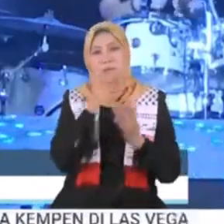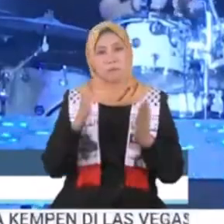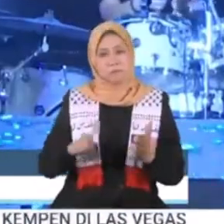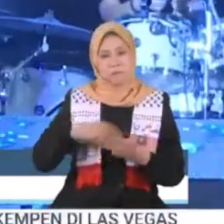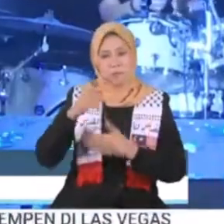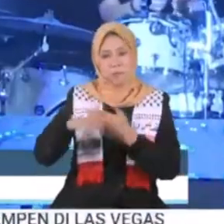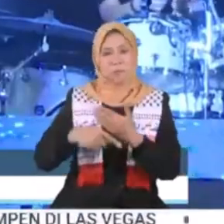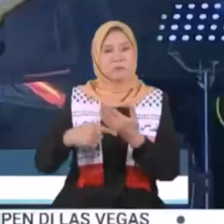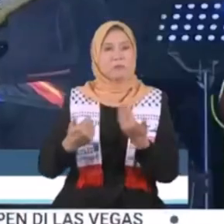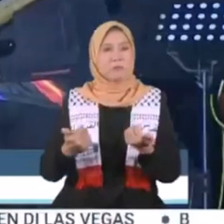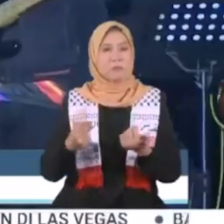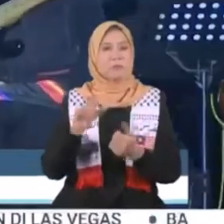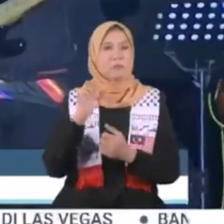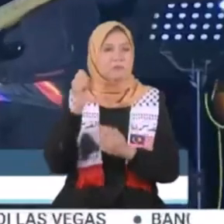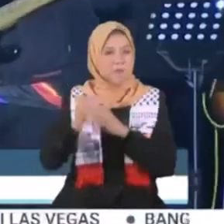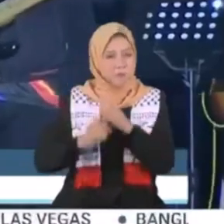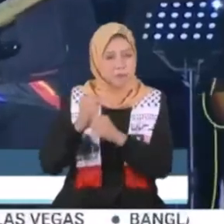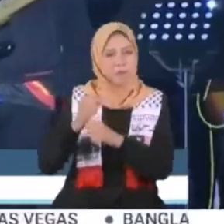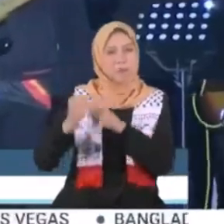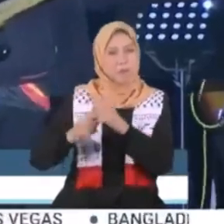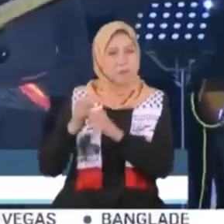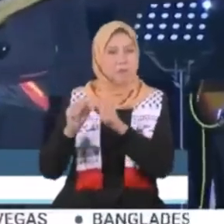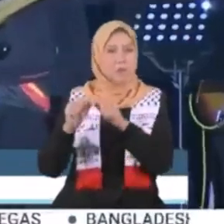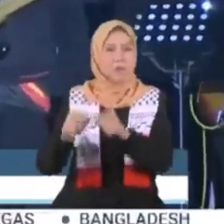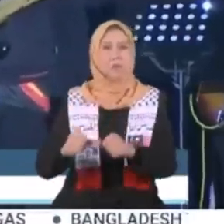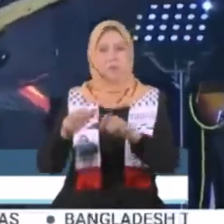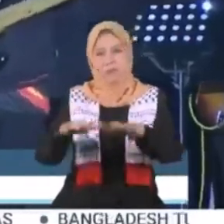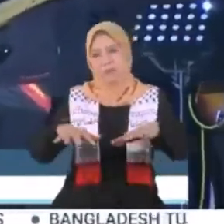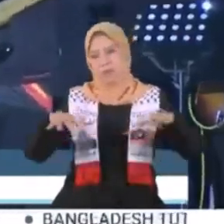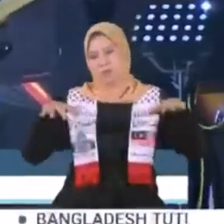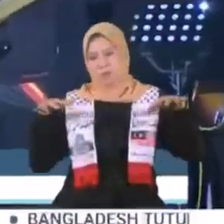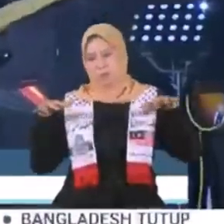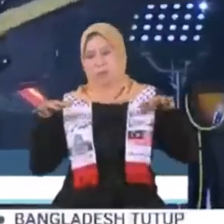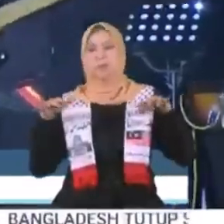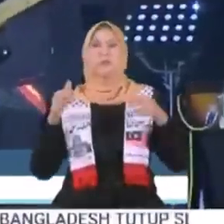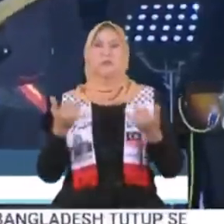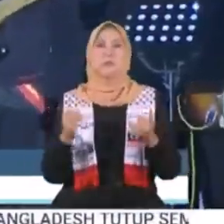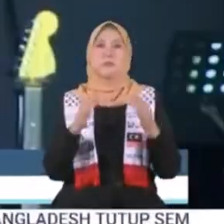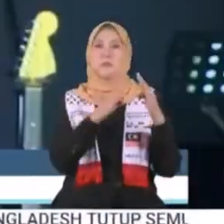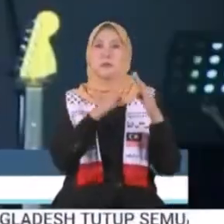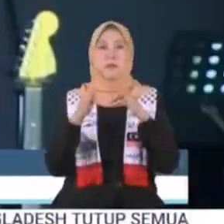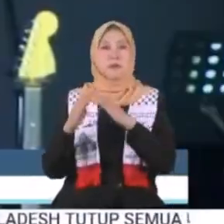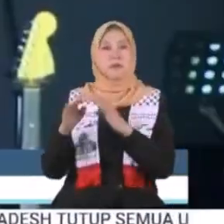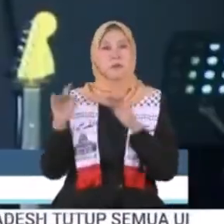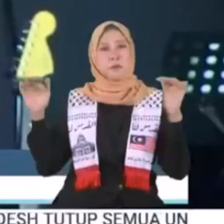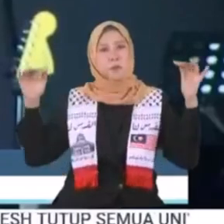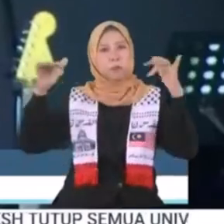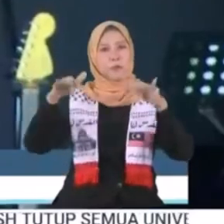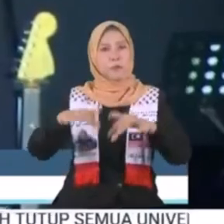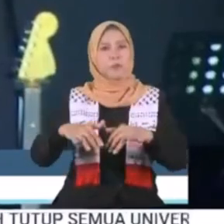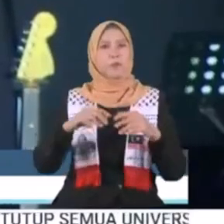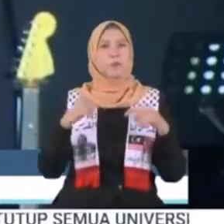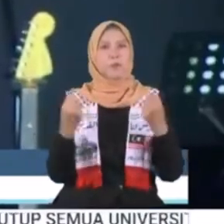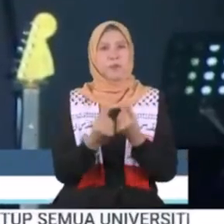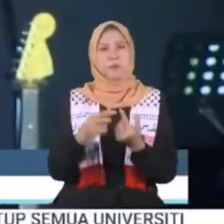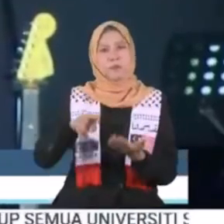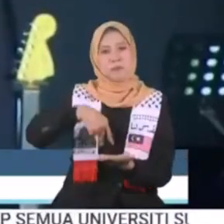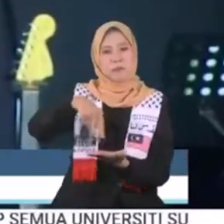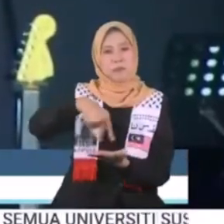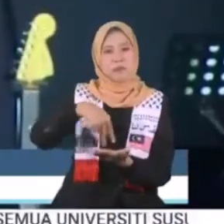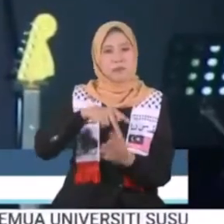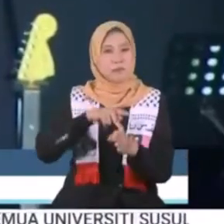merupakan acara persembahan seni tahunan untuk tontonan warga Bandar raya ini ini menghimpunkan pelbagai kumpulan penari